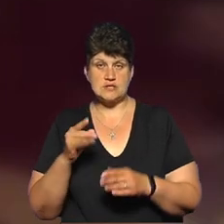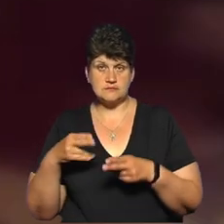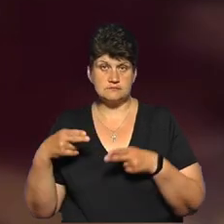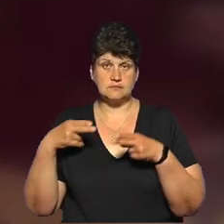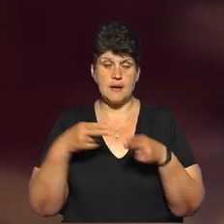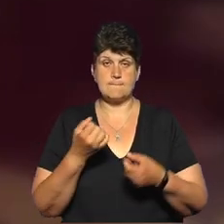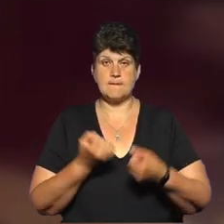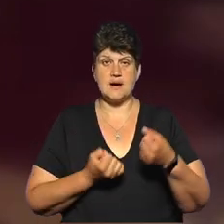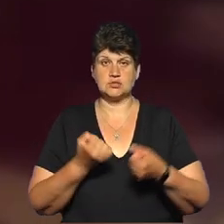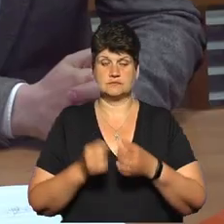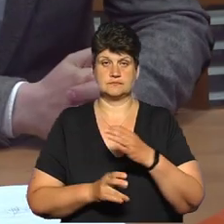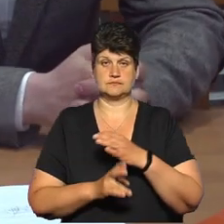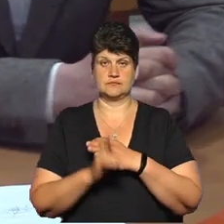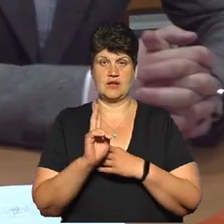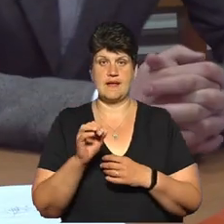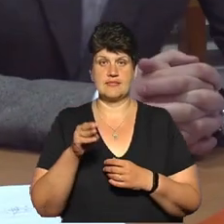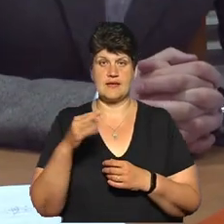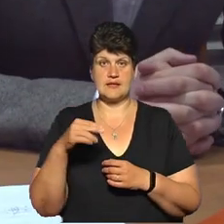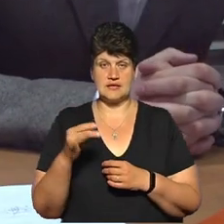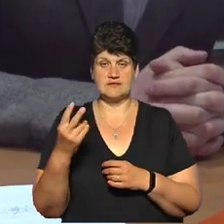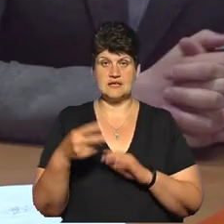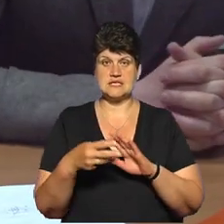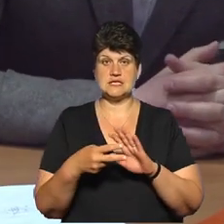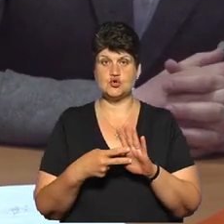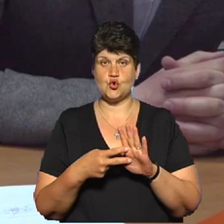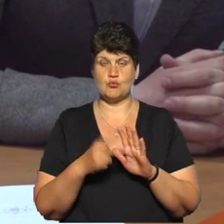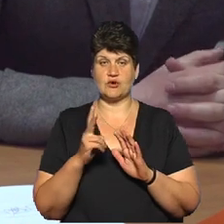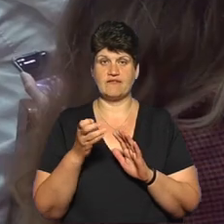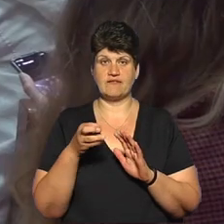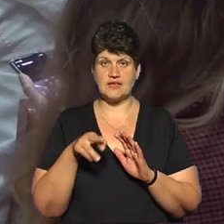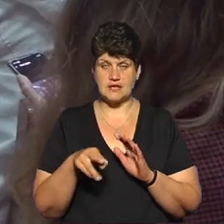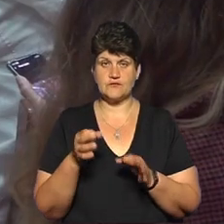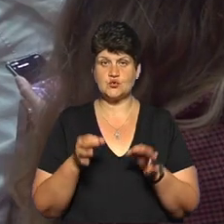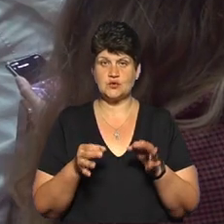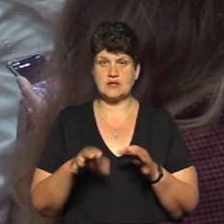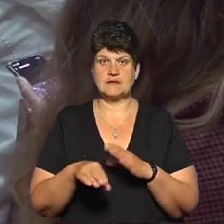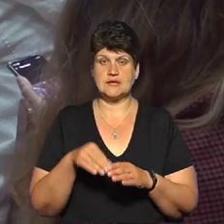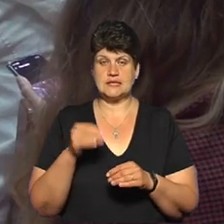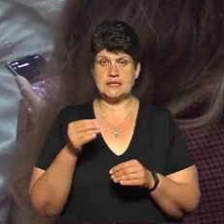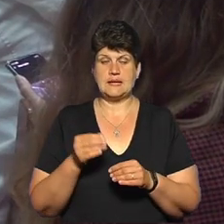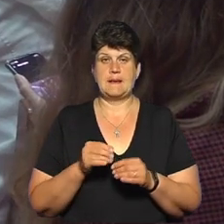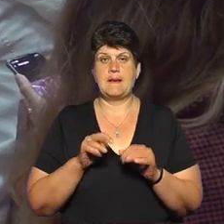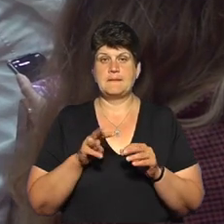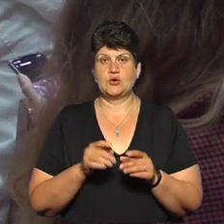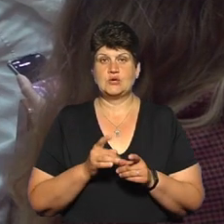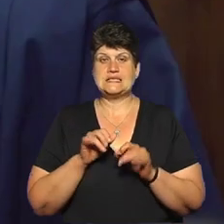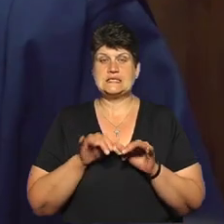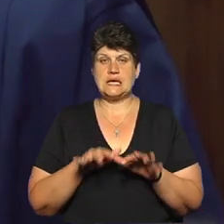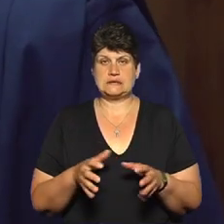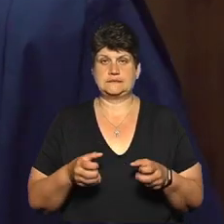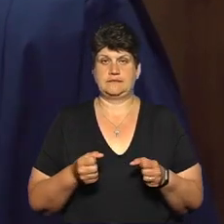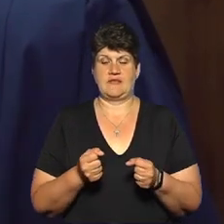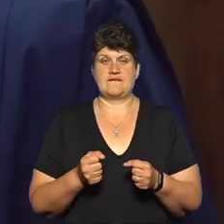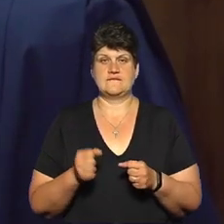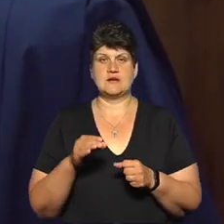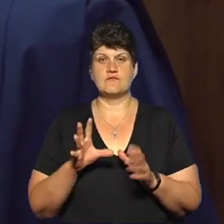собор Тернополя. 27 квітня у міськрайонному суді жінці обрали міру запобіжного заходу. Тримання під вартою з правом внесення